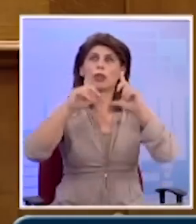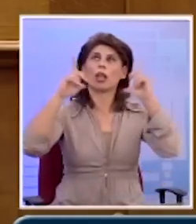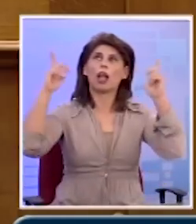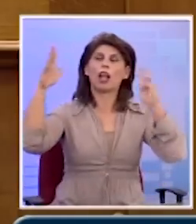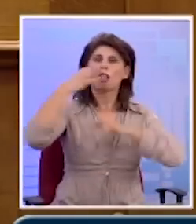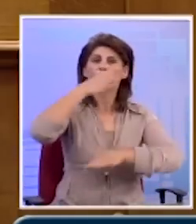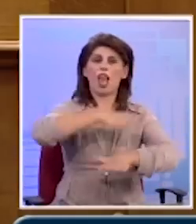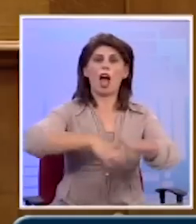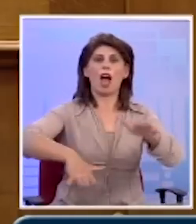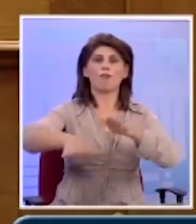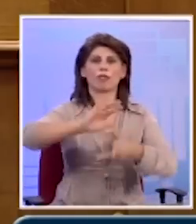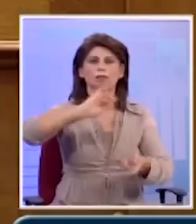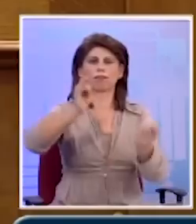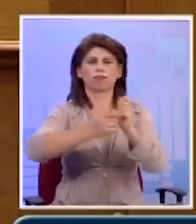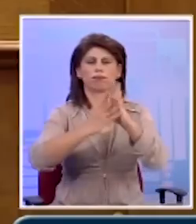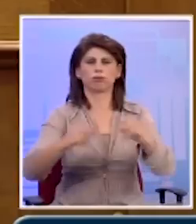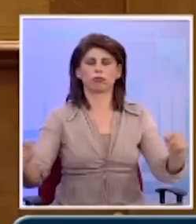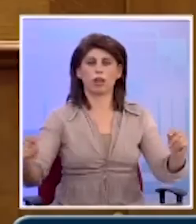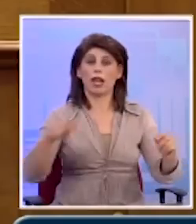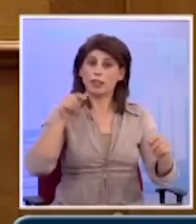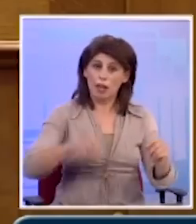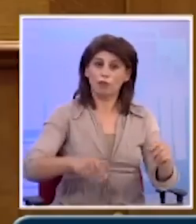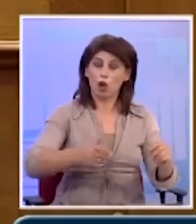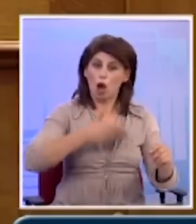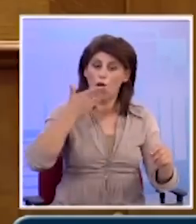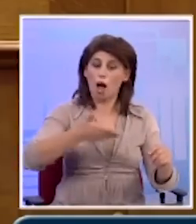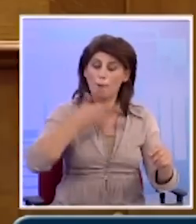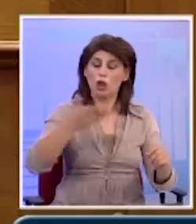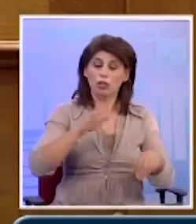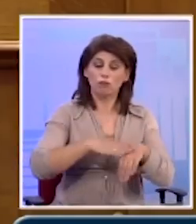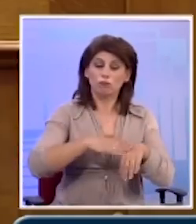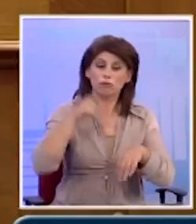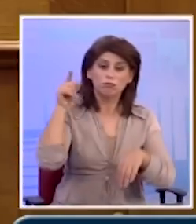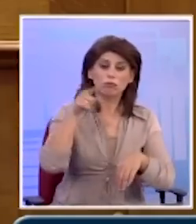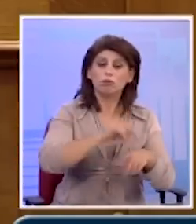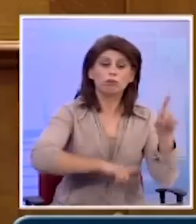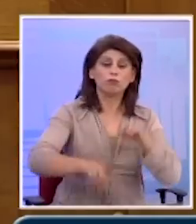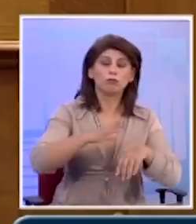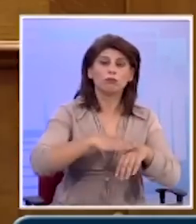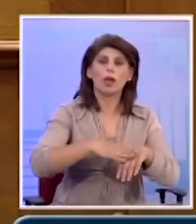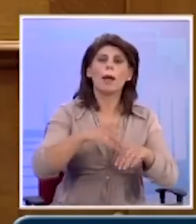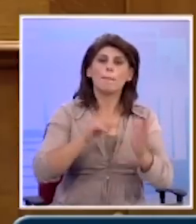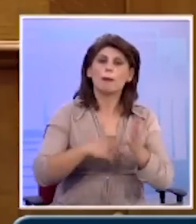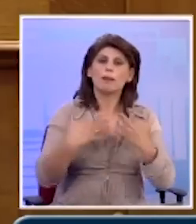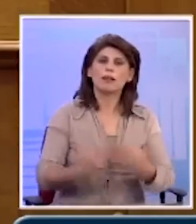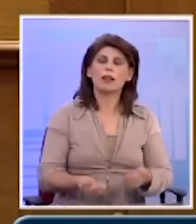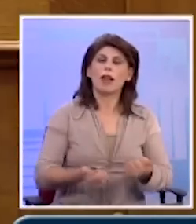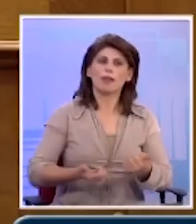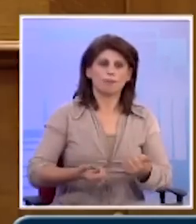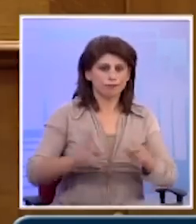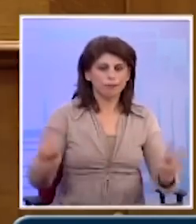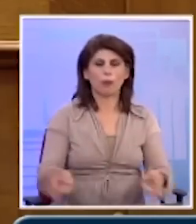λόγο η διερεύνηση αυτή και η απόδοση ευθυνών πρέπει να οδηγήσει σε γνήσια και ασφαλή εργαλεία εξάρθρωσής της. Να